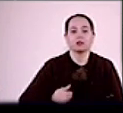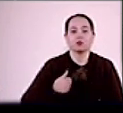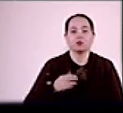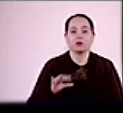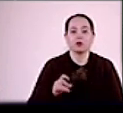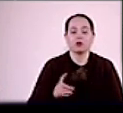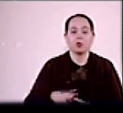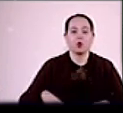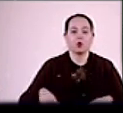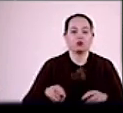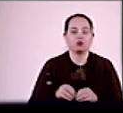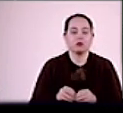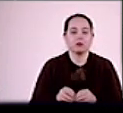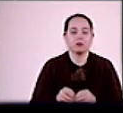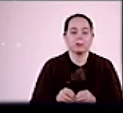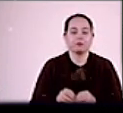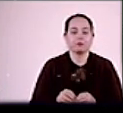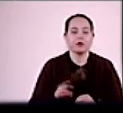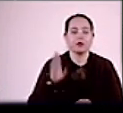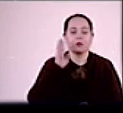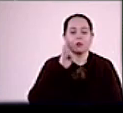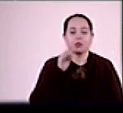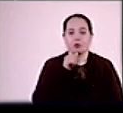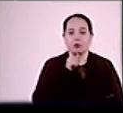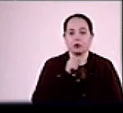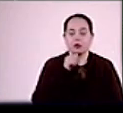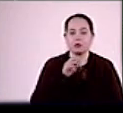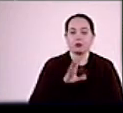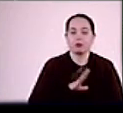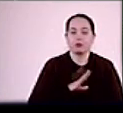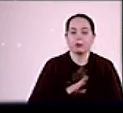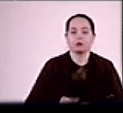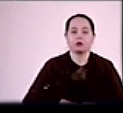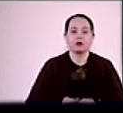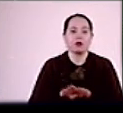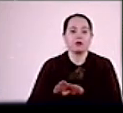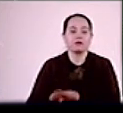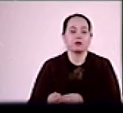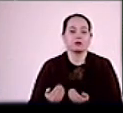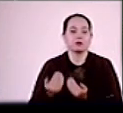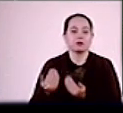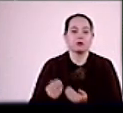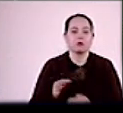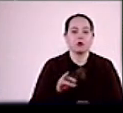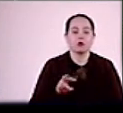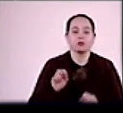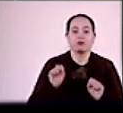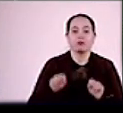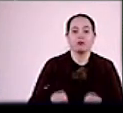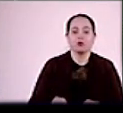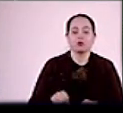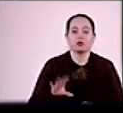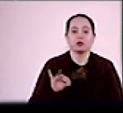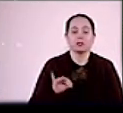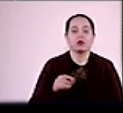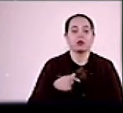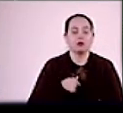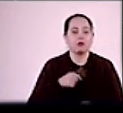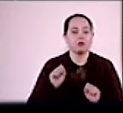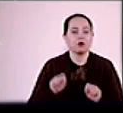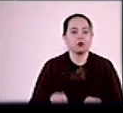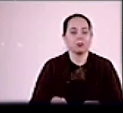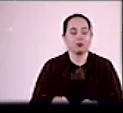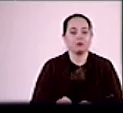их общества. Мальчик пытается быть наравне с ними. Он может, и я могу.